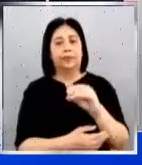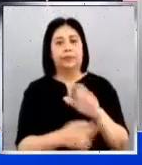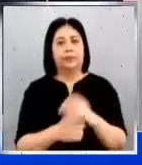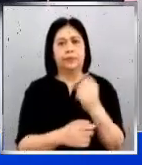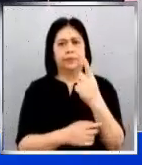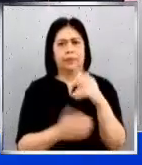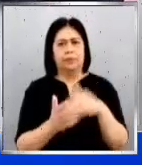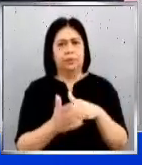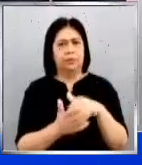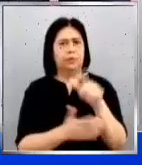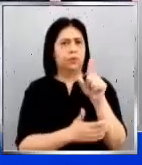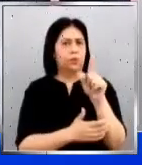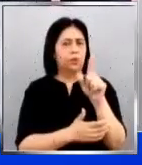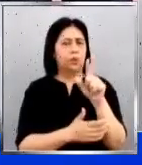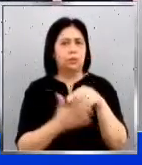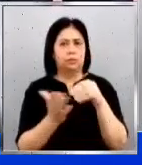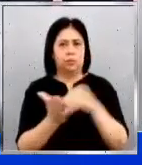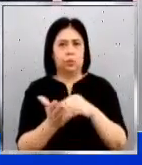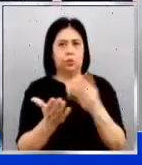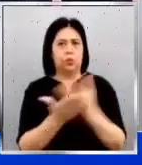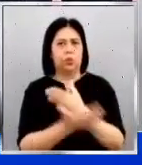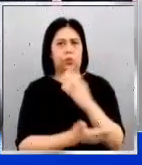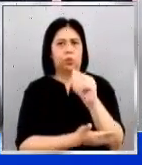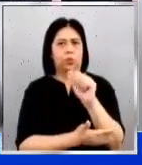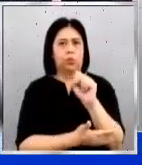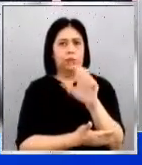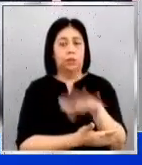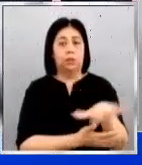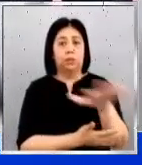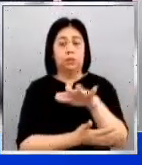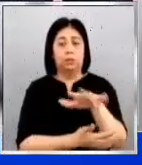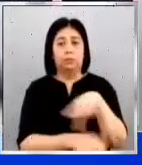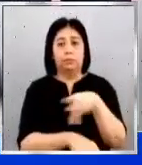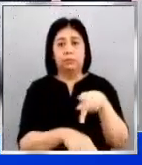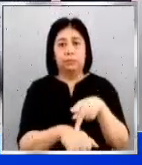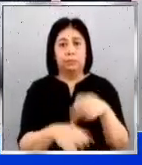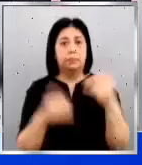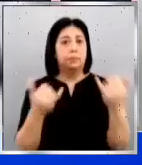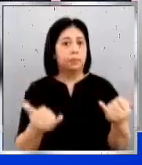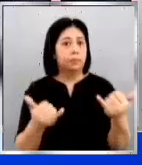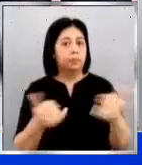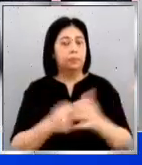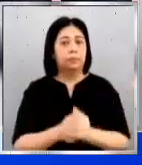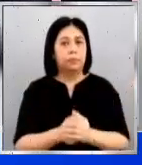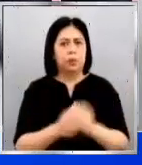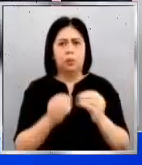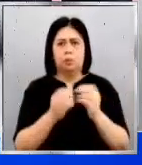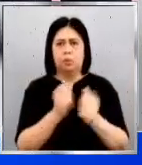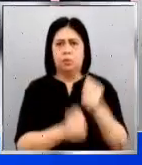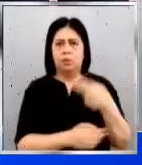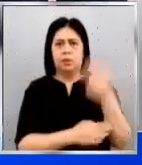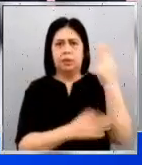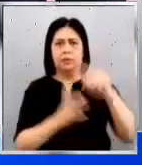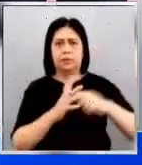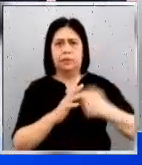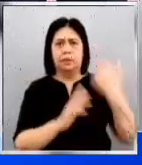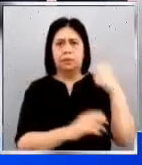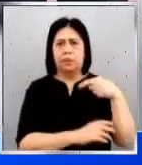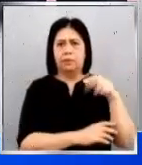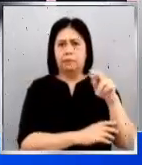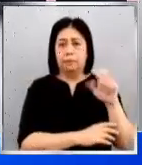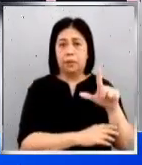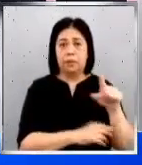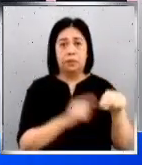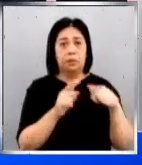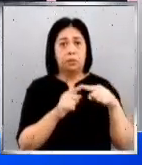11,021 ang naitalang bagong COVID-19 cases sa buong bansa ngayong araw. Pinakamataas ito simula noong Abril o nang magka-surge